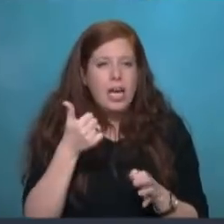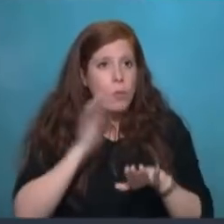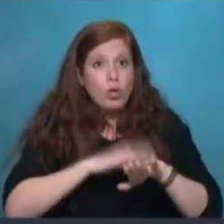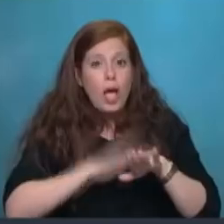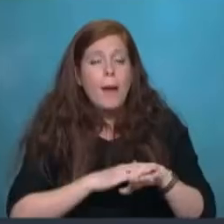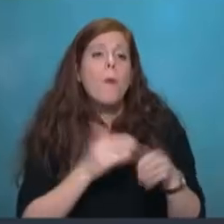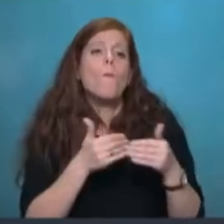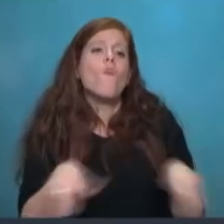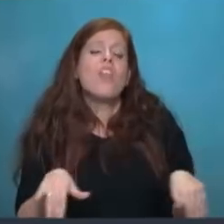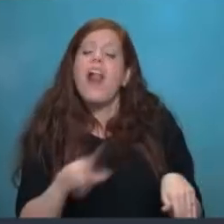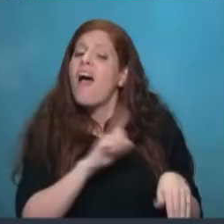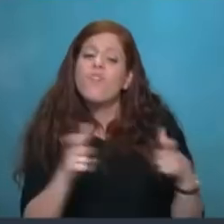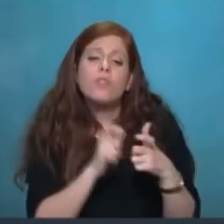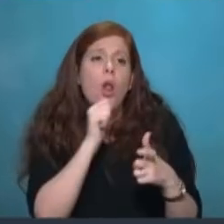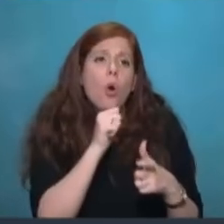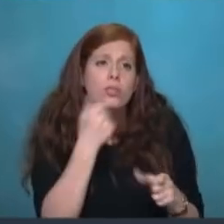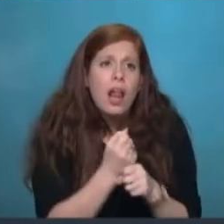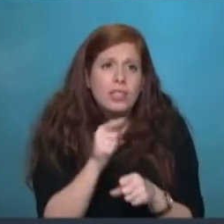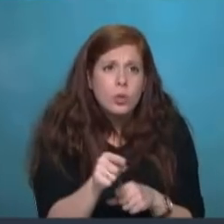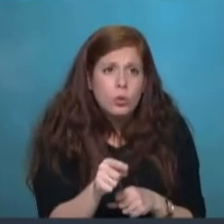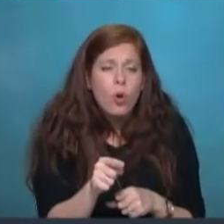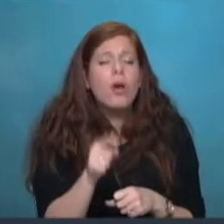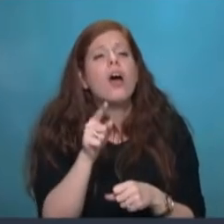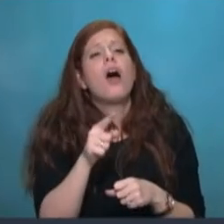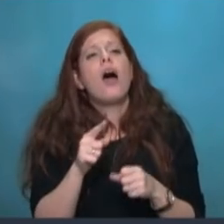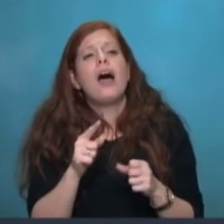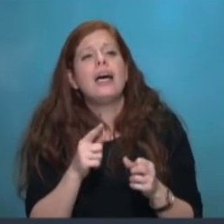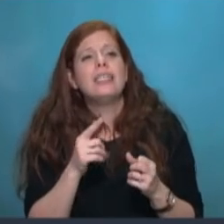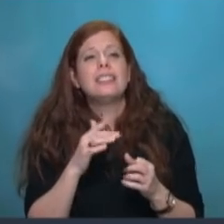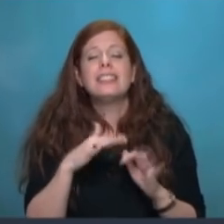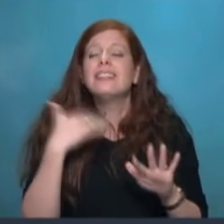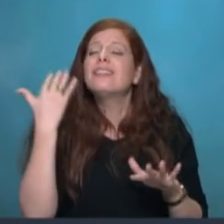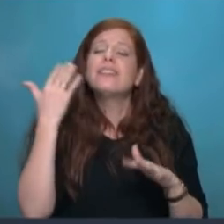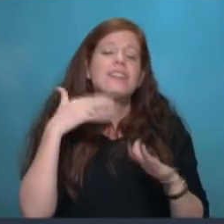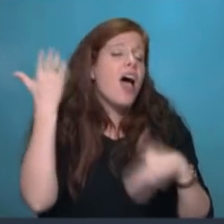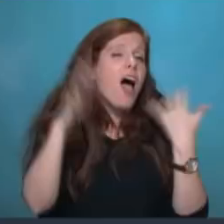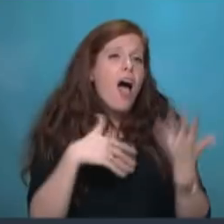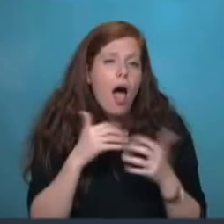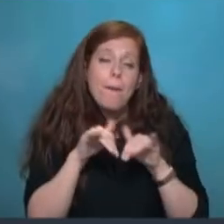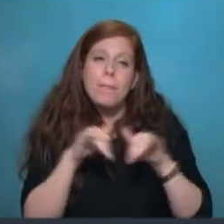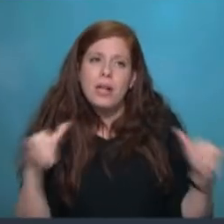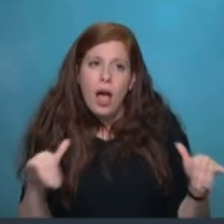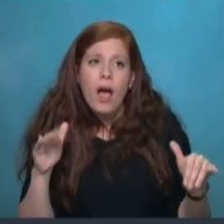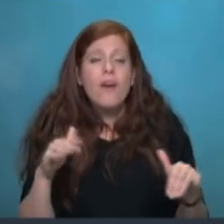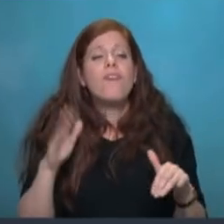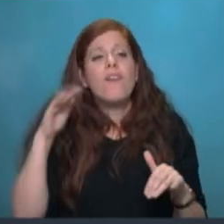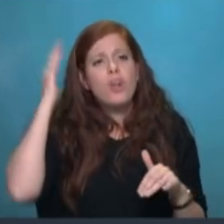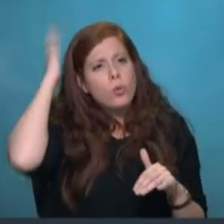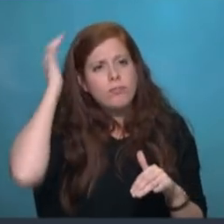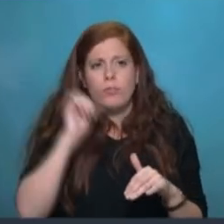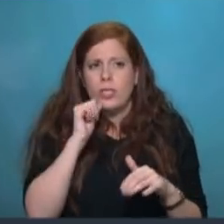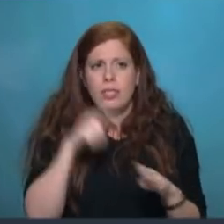אותו. הסערה פילגה את אמריקה ואפילו הנשיא בחר להתערב נגד השחקנים קוראי הברך. Frankly, the NFL should